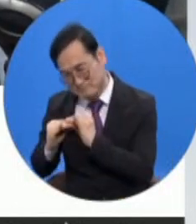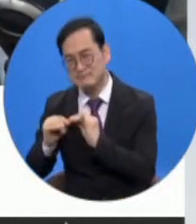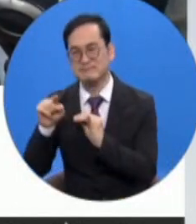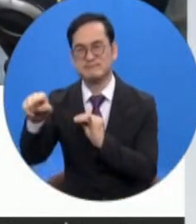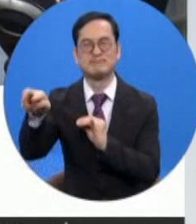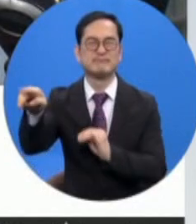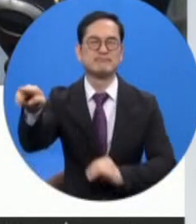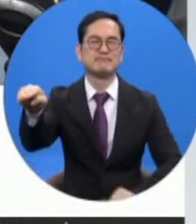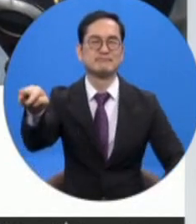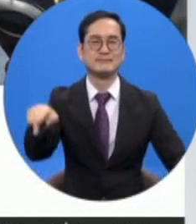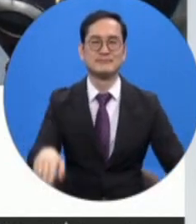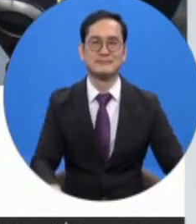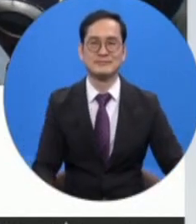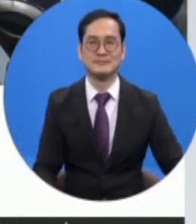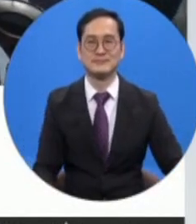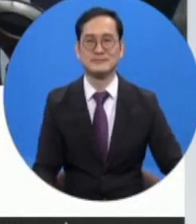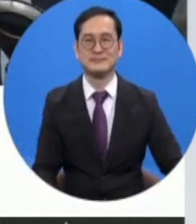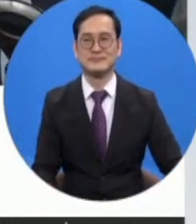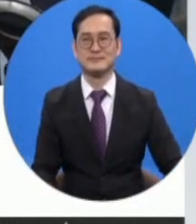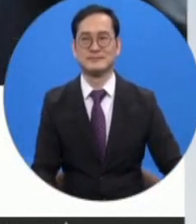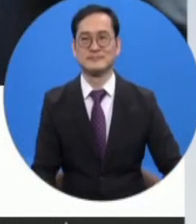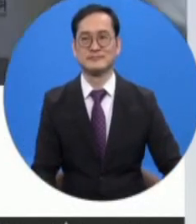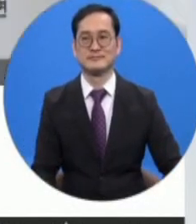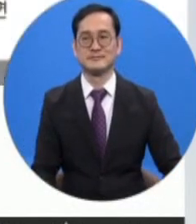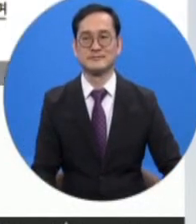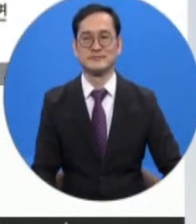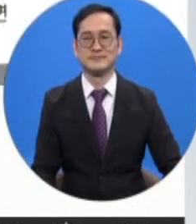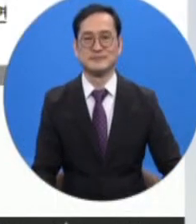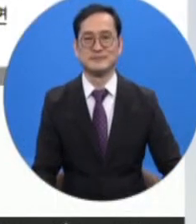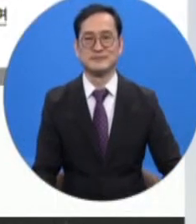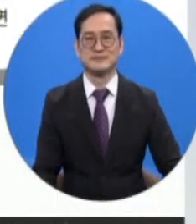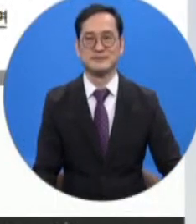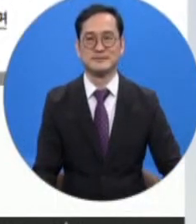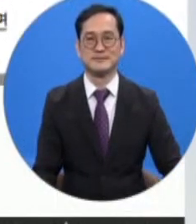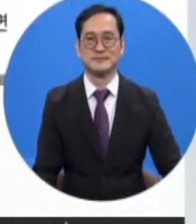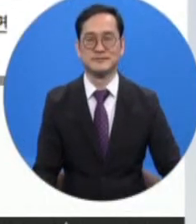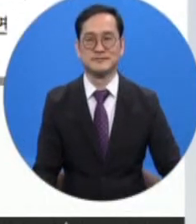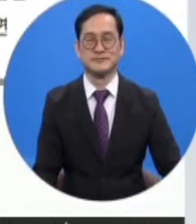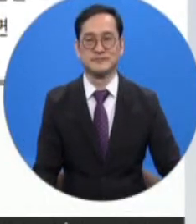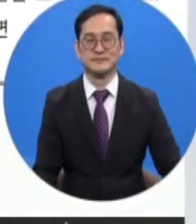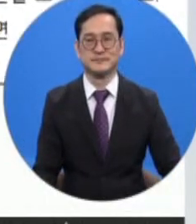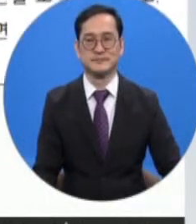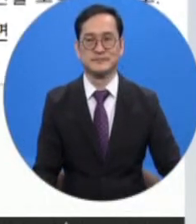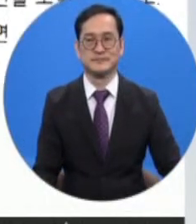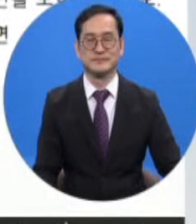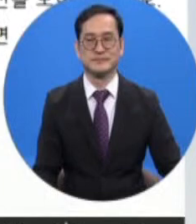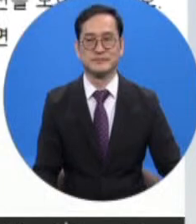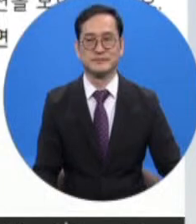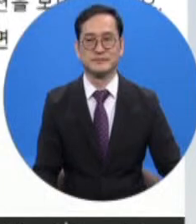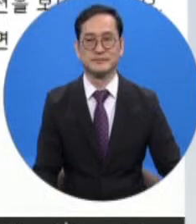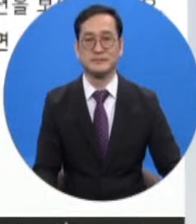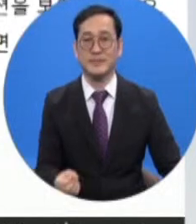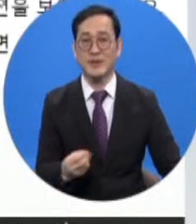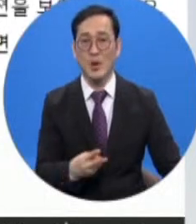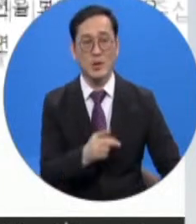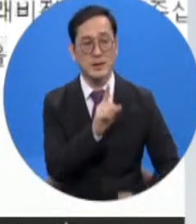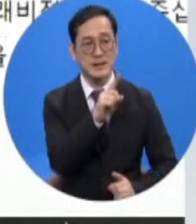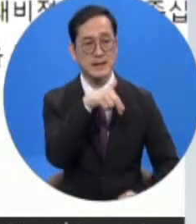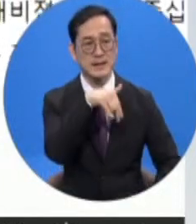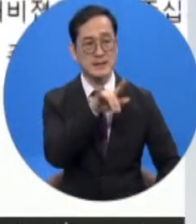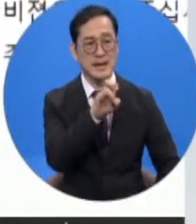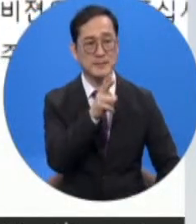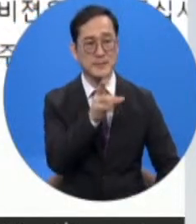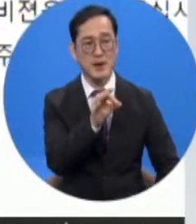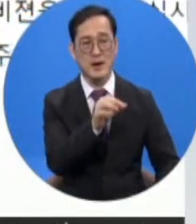의원이 정치인으로서 관련된 메시지를 내는 것이 아닌가 싶습니다. 그리고 이 내용들을 떠나서 결국은 이재명 후보에